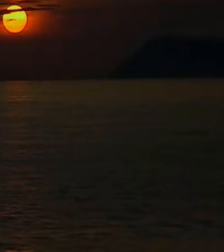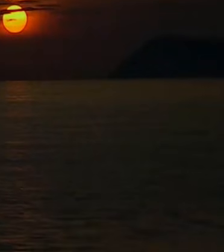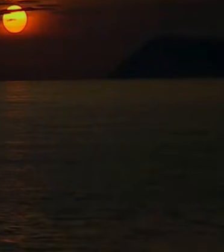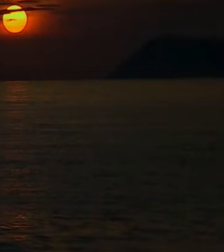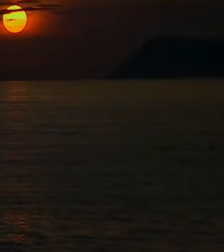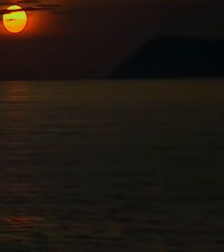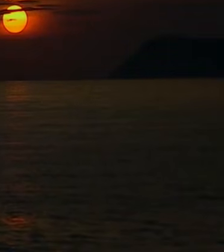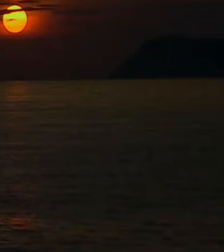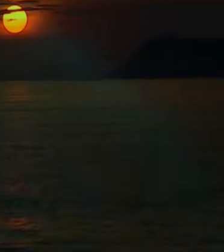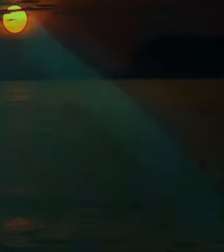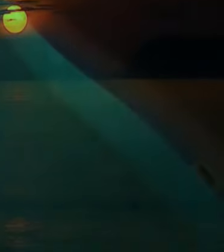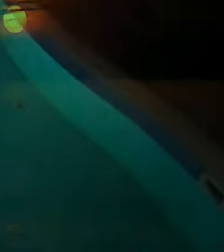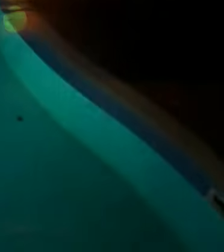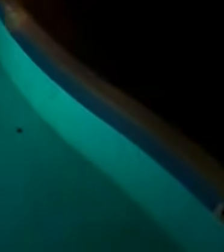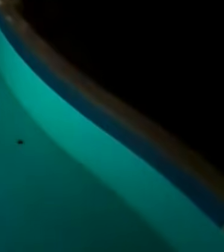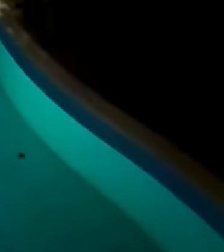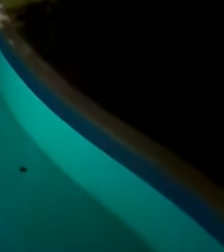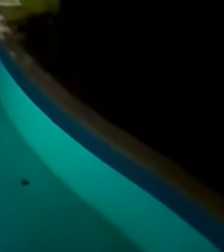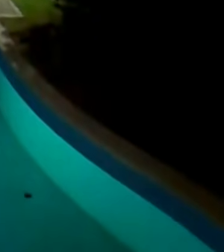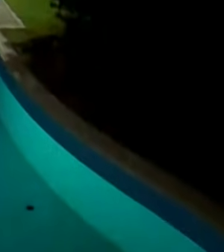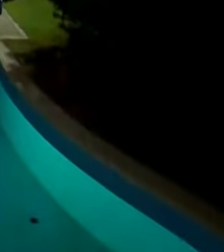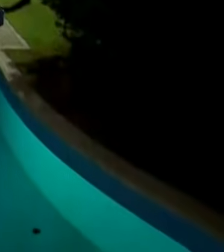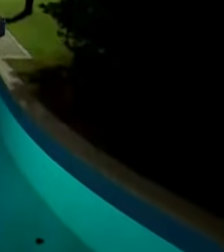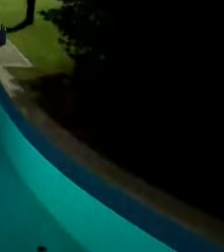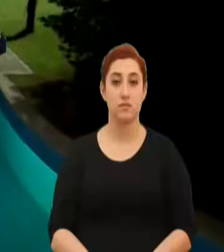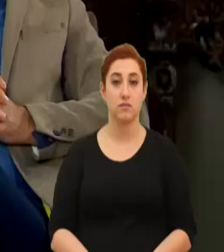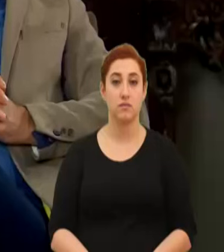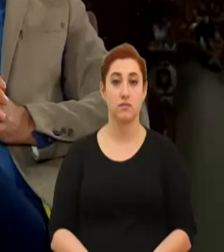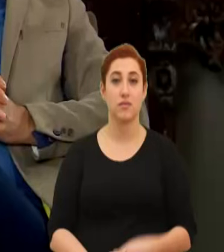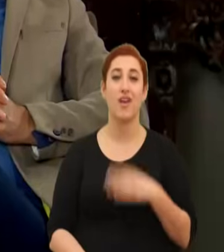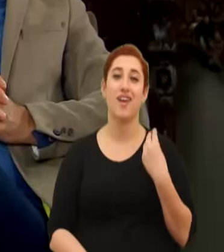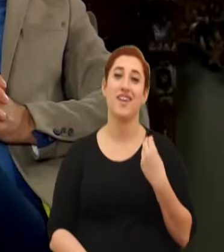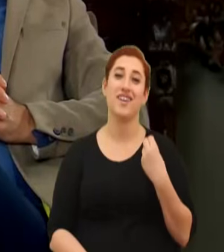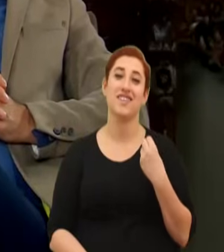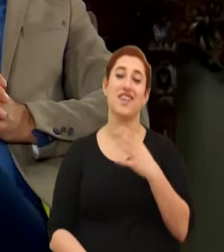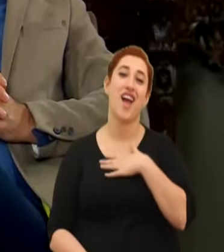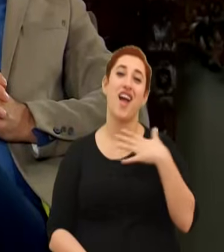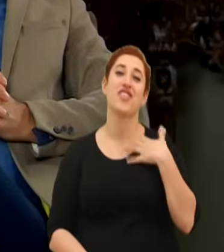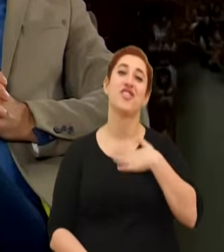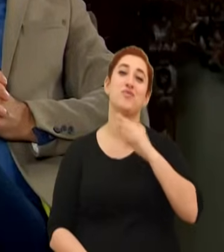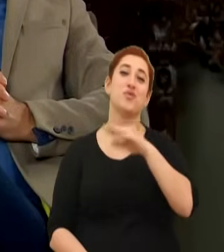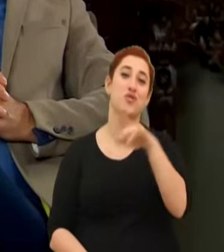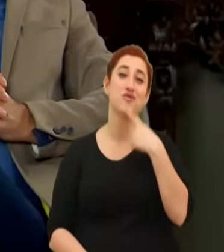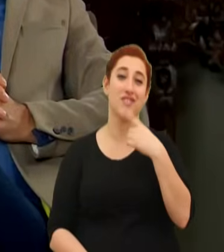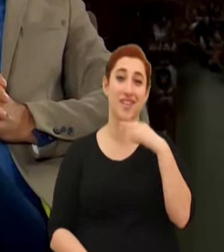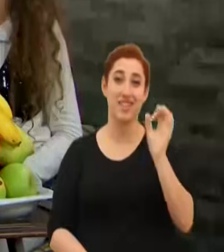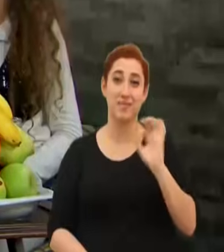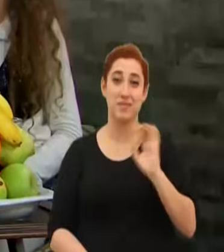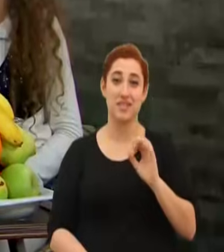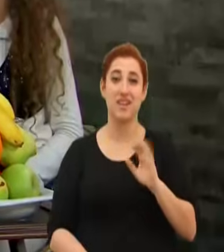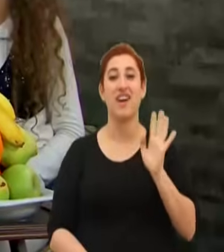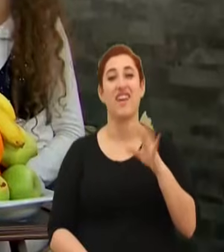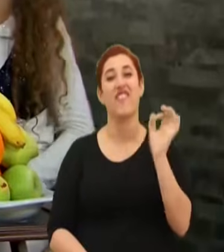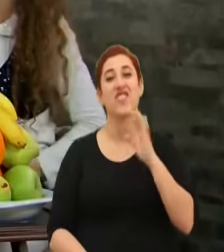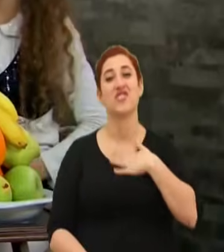geçmiş rengiyle ufukta batan güneş. Görüntü villanın bahçesine geçti. Oy. Anneşkocuğum, çocuklar çok şeker değil mi?